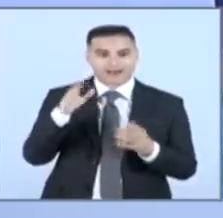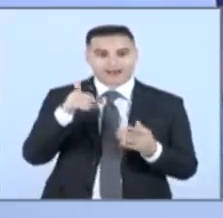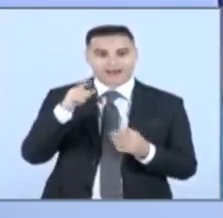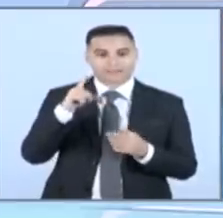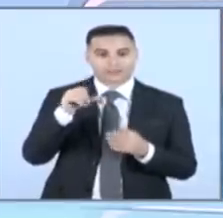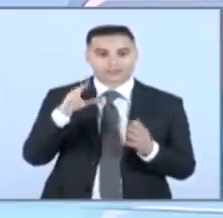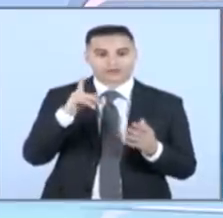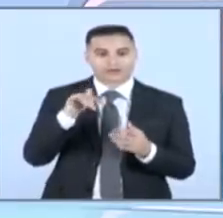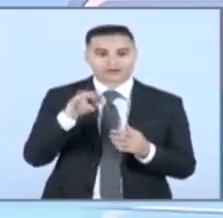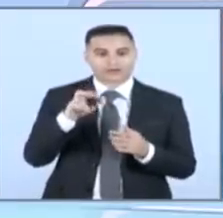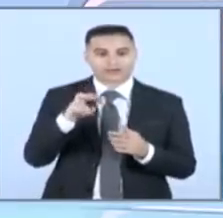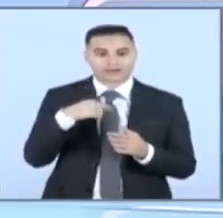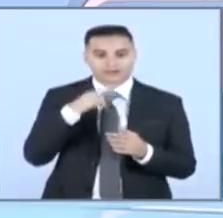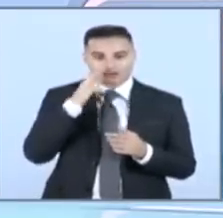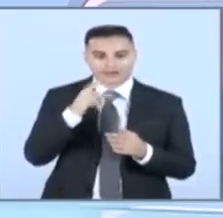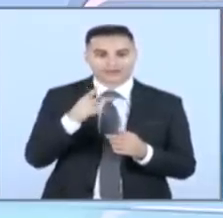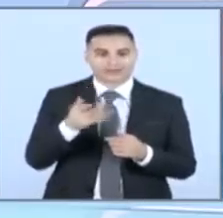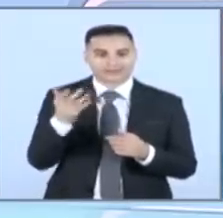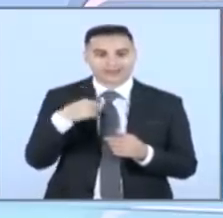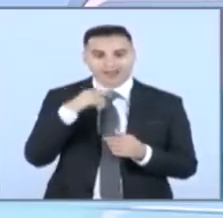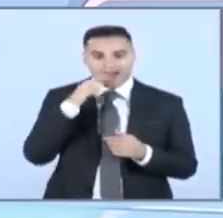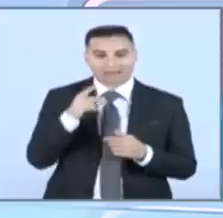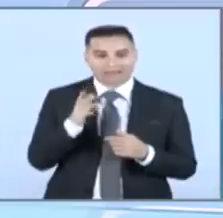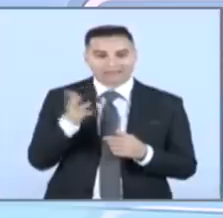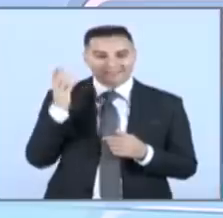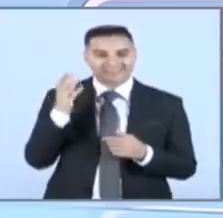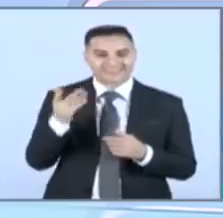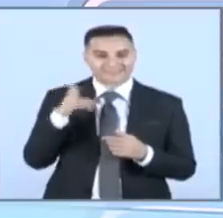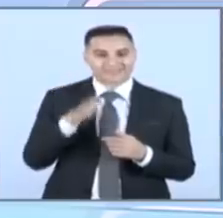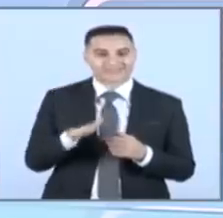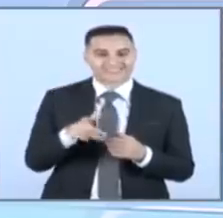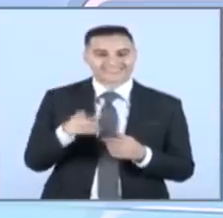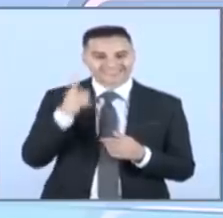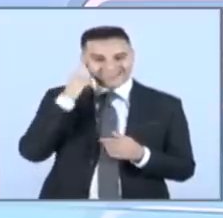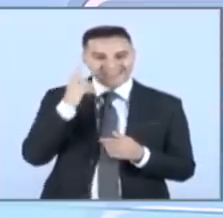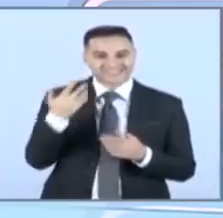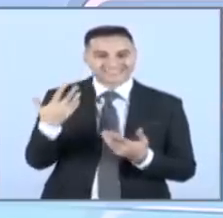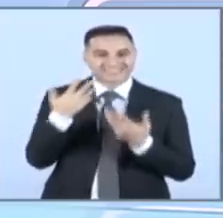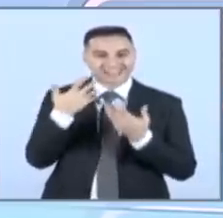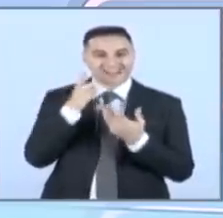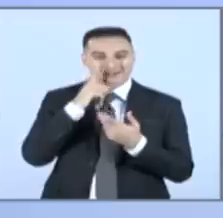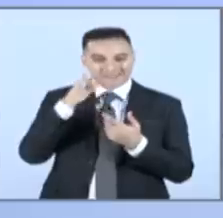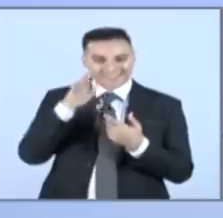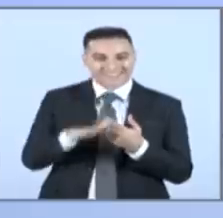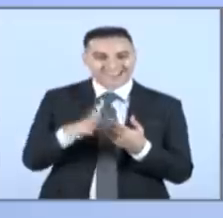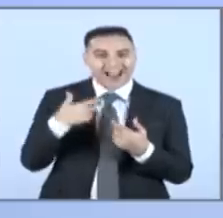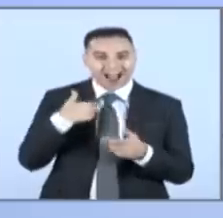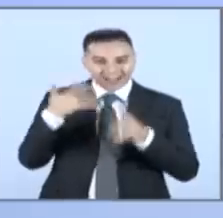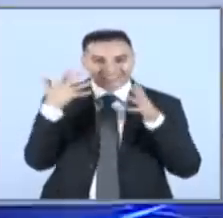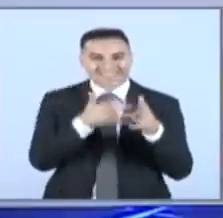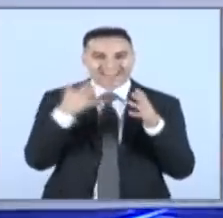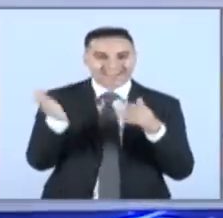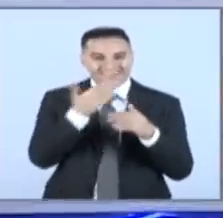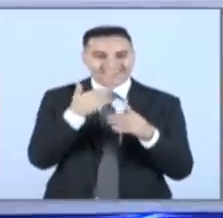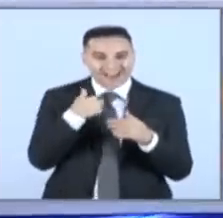أبو ريا. ماما قالتها بس بعد ما قلت لك تقول لي. ما تدوسي ما تدوسي. أنا عايزك تزعقي. كمال أبو